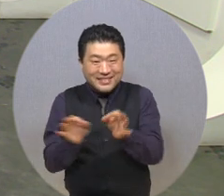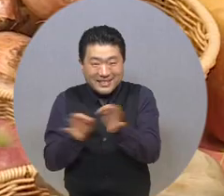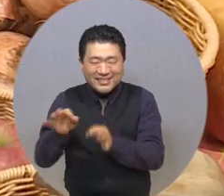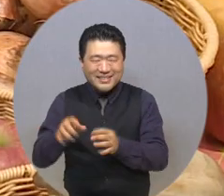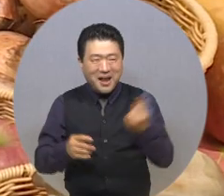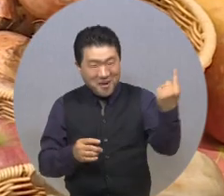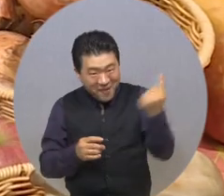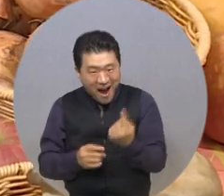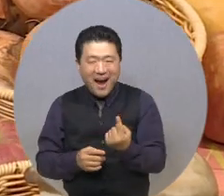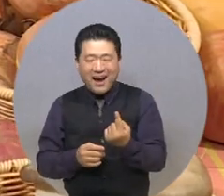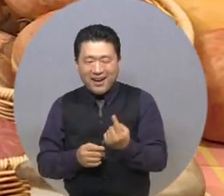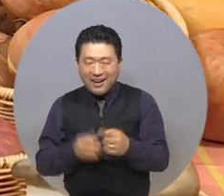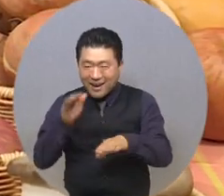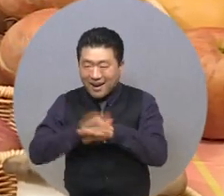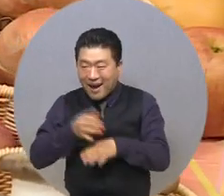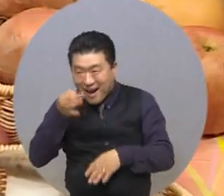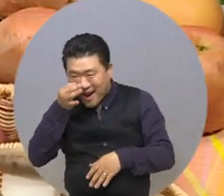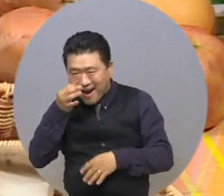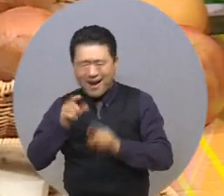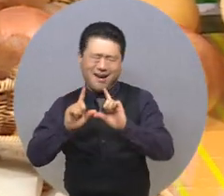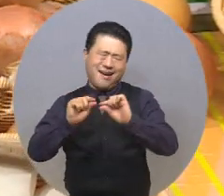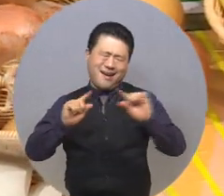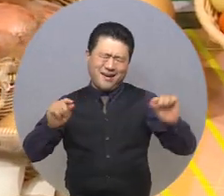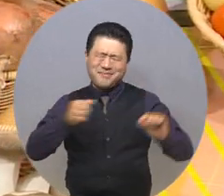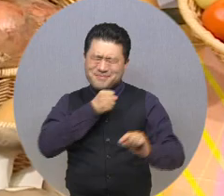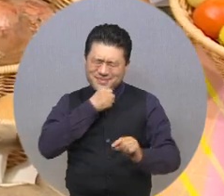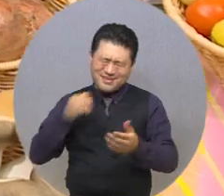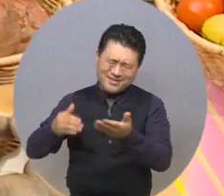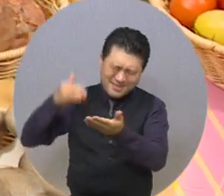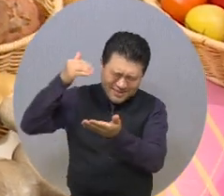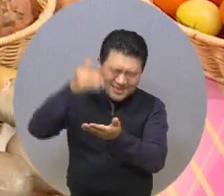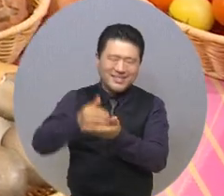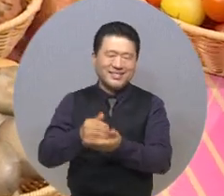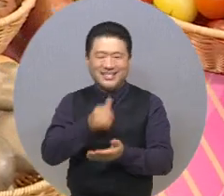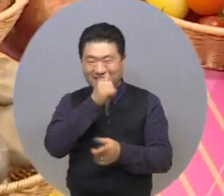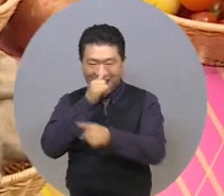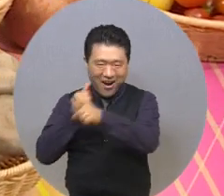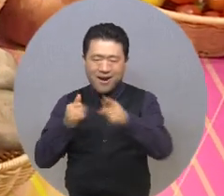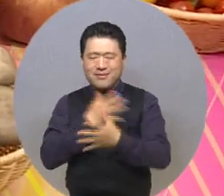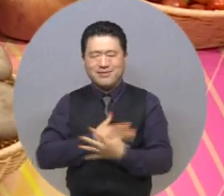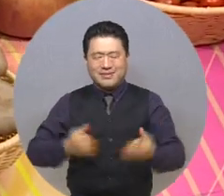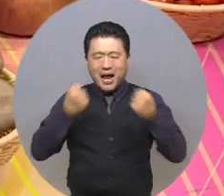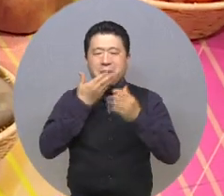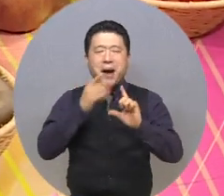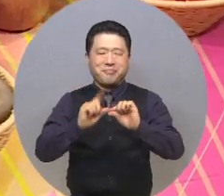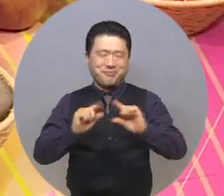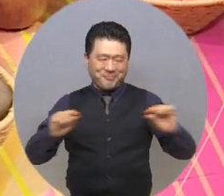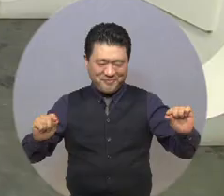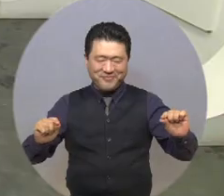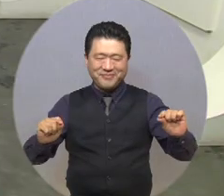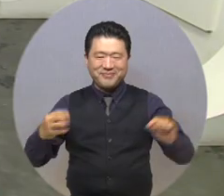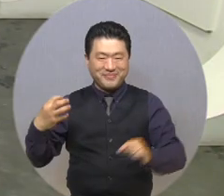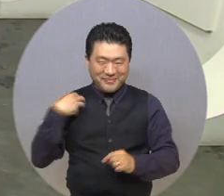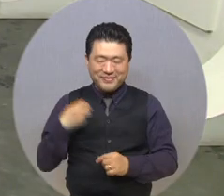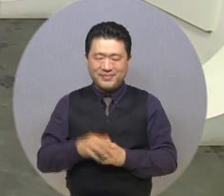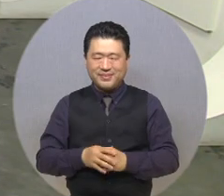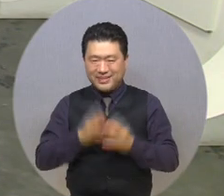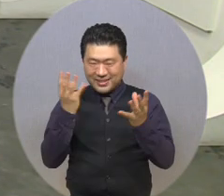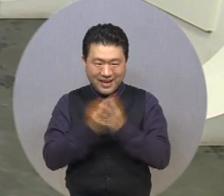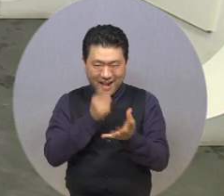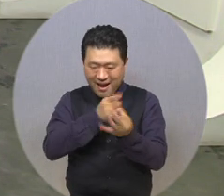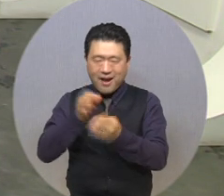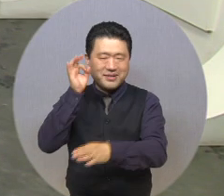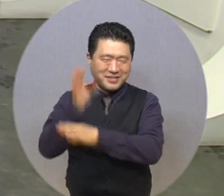오셔가지고 네. 우리 산의 진미, 우리 건강한 밥상을 책임지는 농수축산물